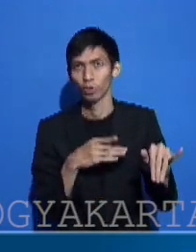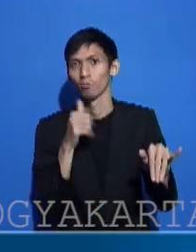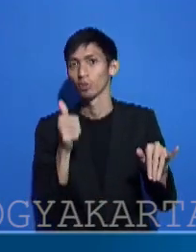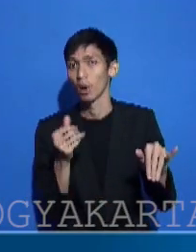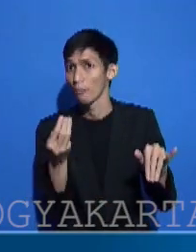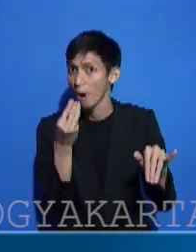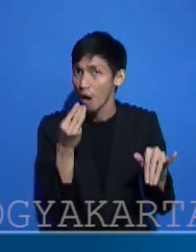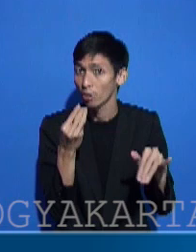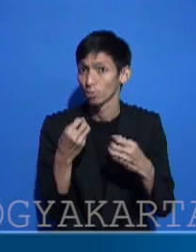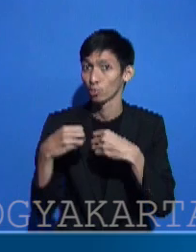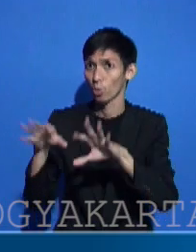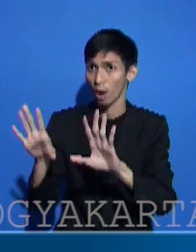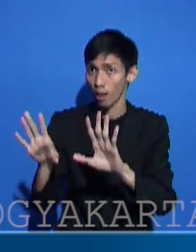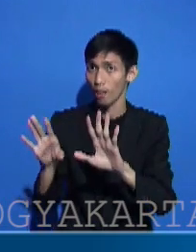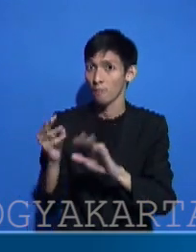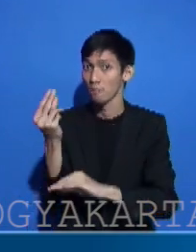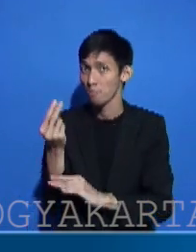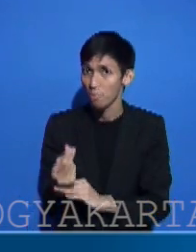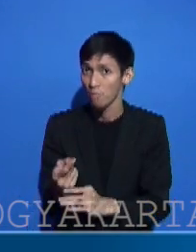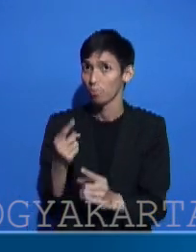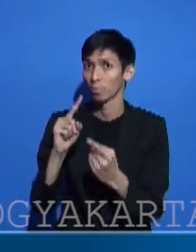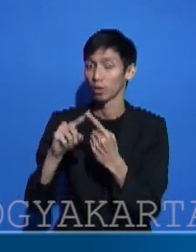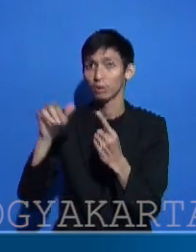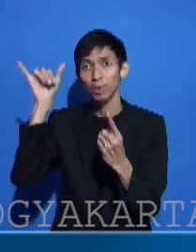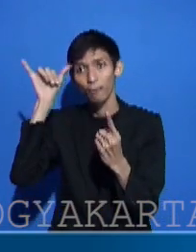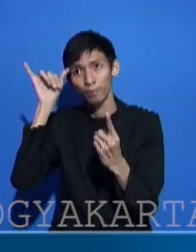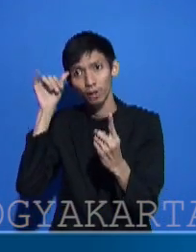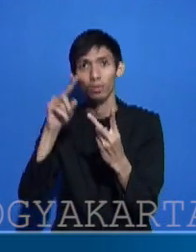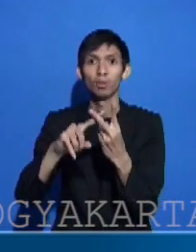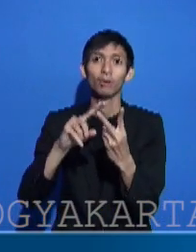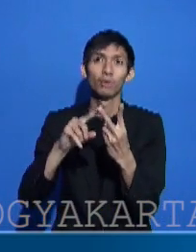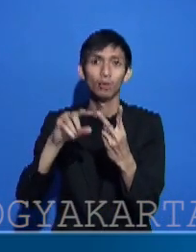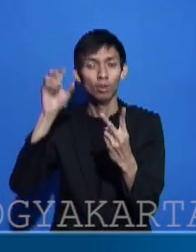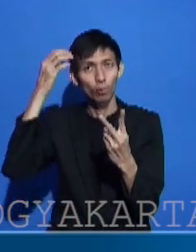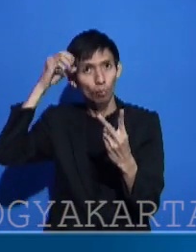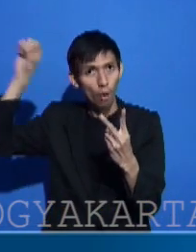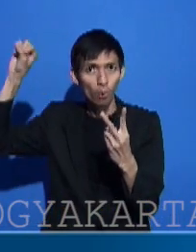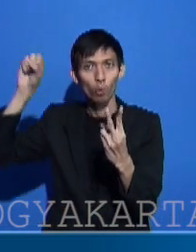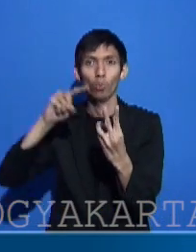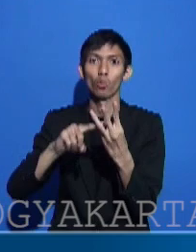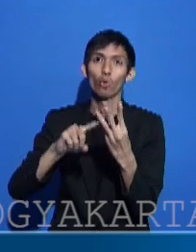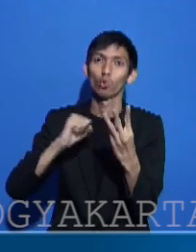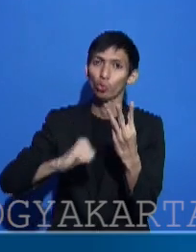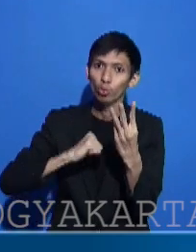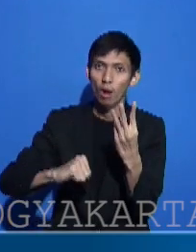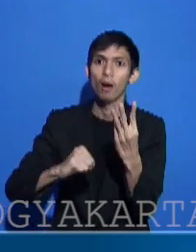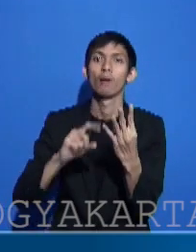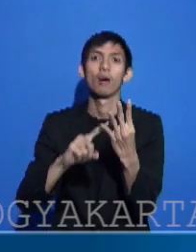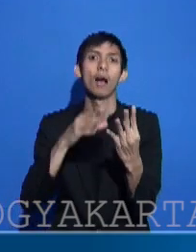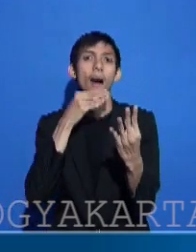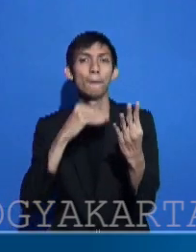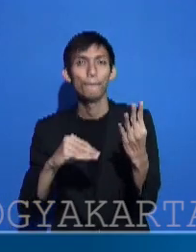dan diperjualbelikan dalam perda tersebut, yaitu sapi, kerbau, kuda, kambing, domba, dan